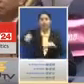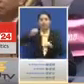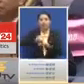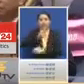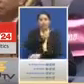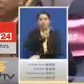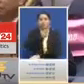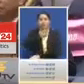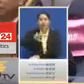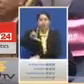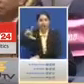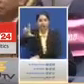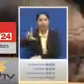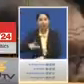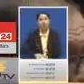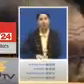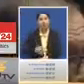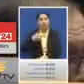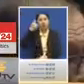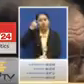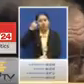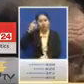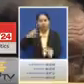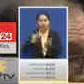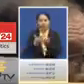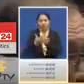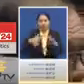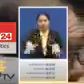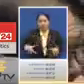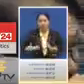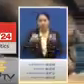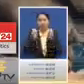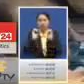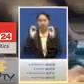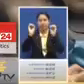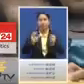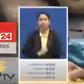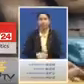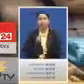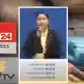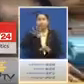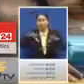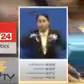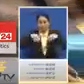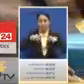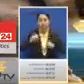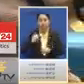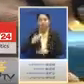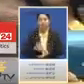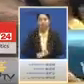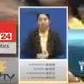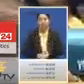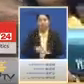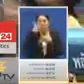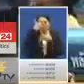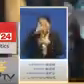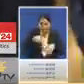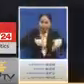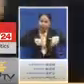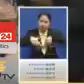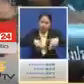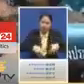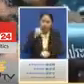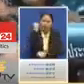มบอกเลยว่าไม่ก่อให้เกิดรายได้ท่านจะรู้ตัวเองดีท่านจะยอมรับไหมว่าท่านก็ใส่ใจนะคนยากคนจนท่